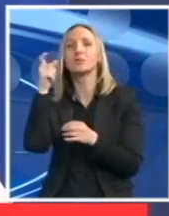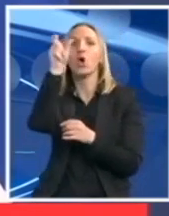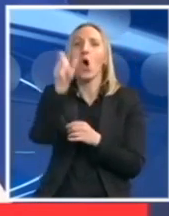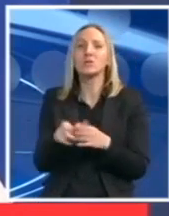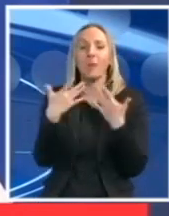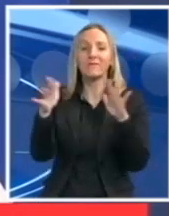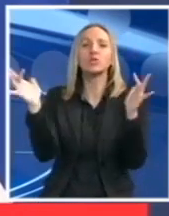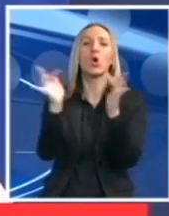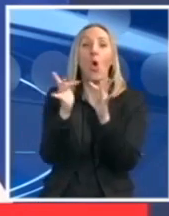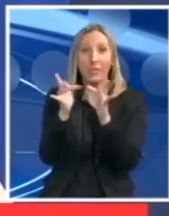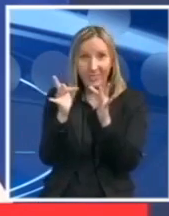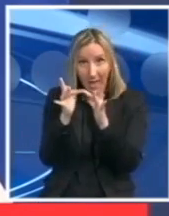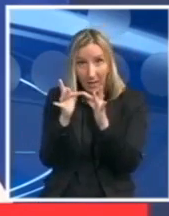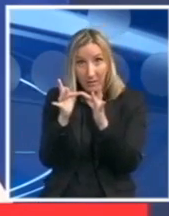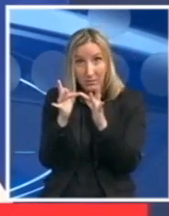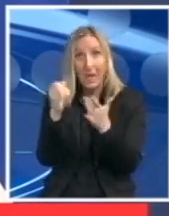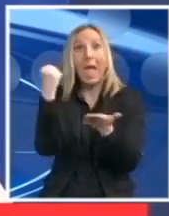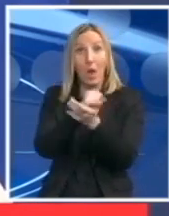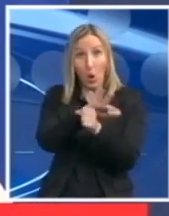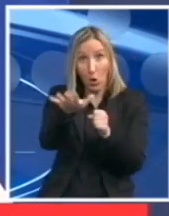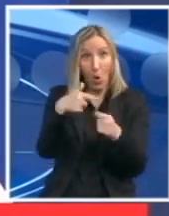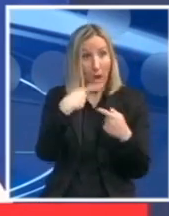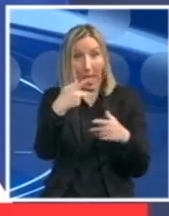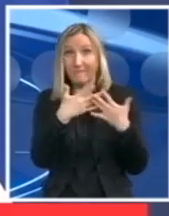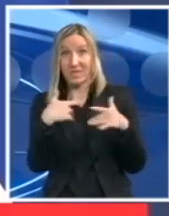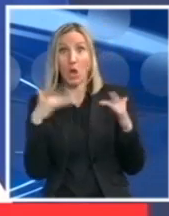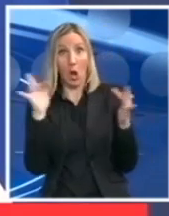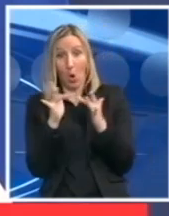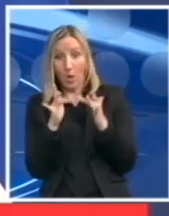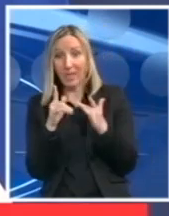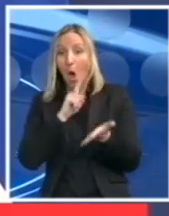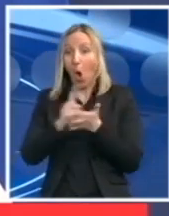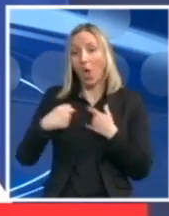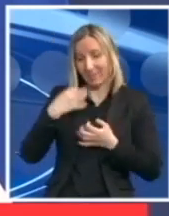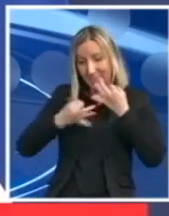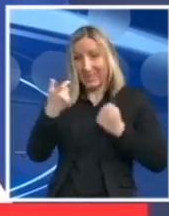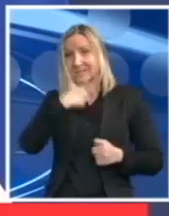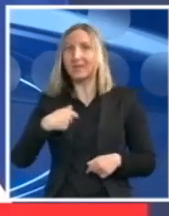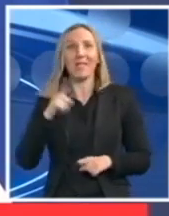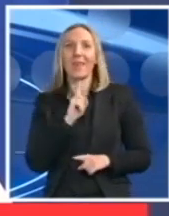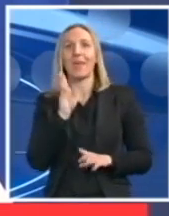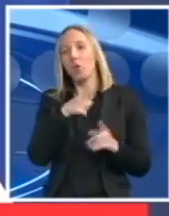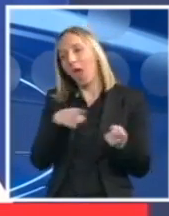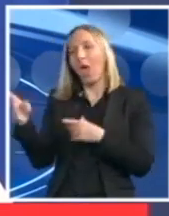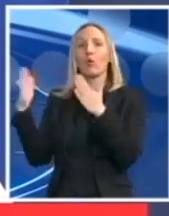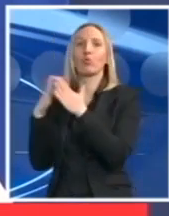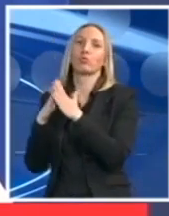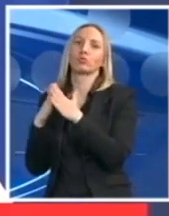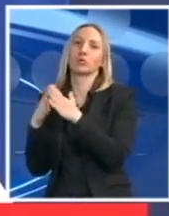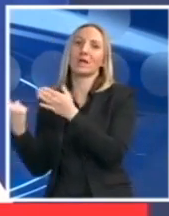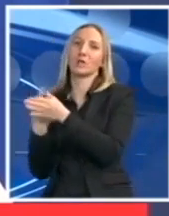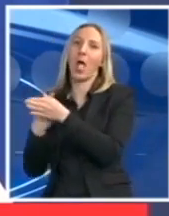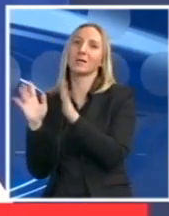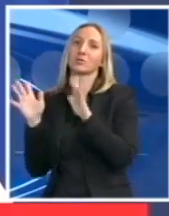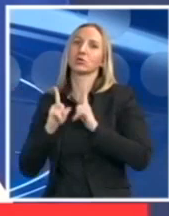sa osobom kod koje je potvrđena infekcija. Kod njih se ne može raditi odmah testiranje, zato što virus mora da